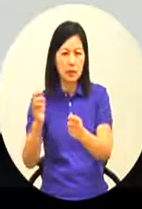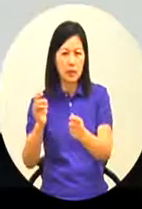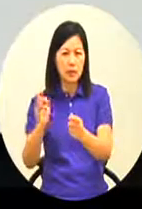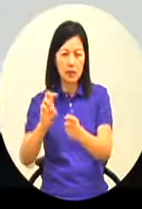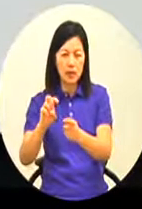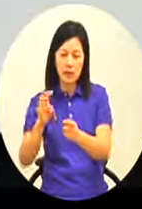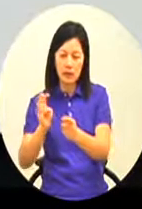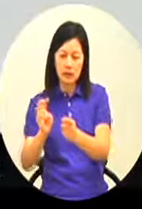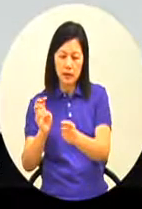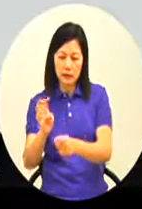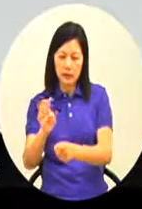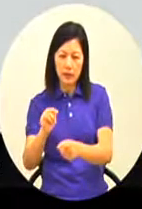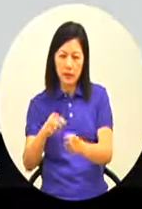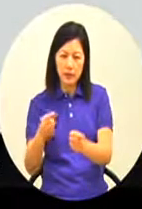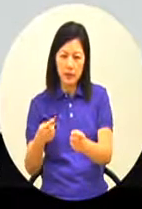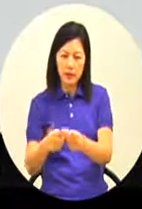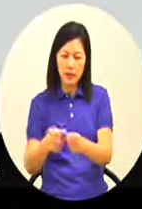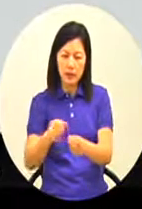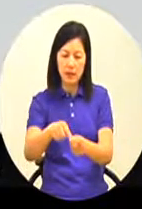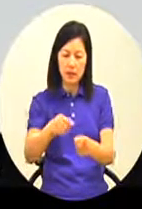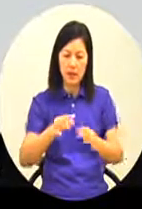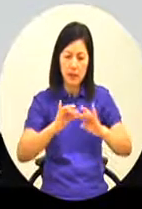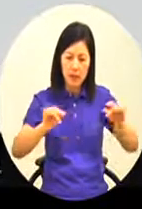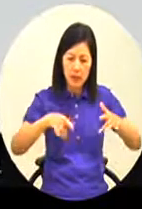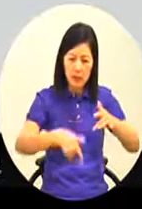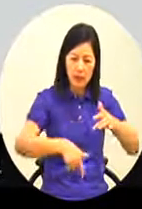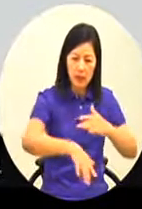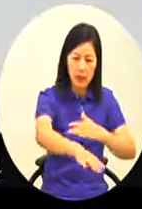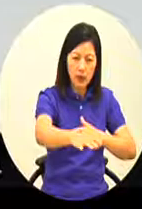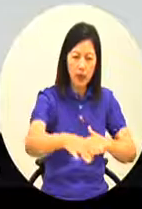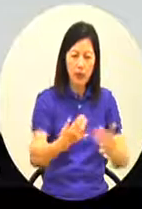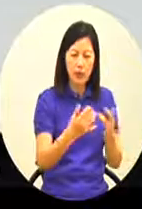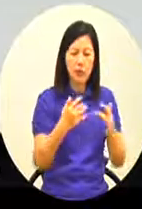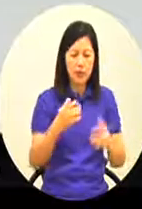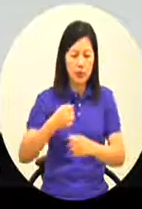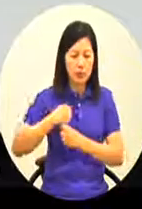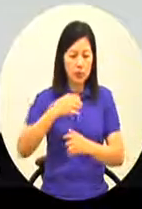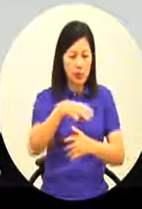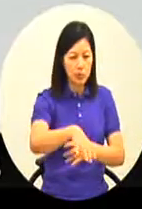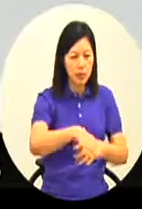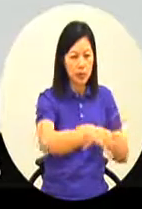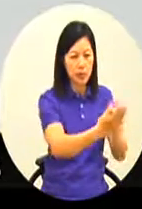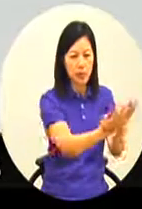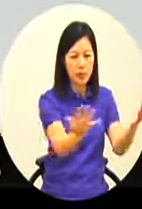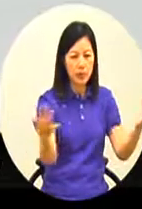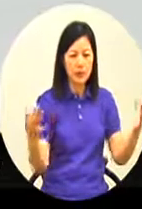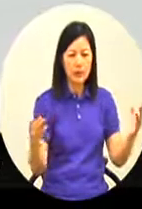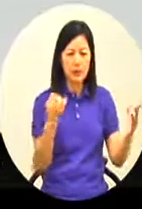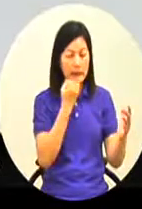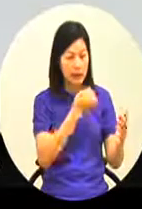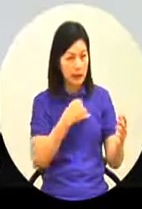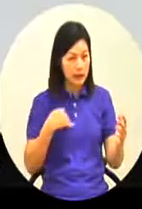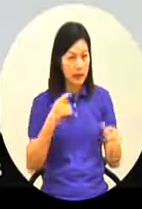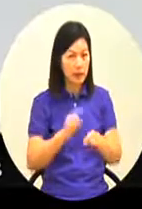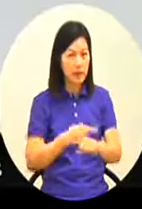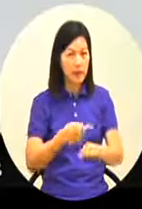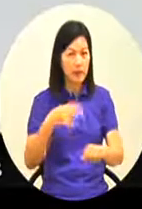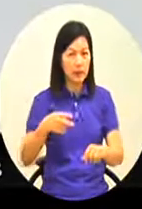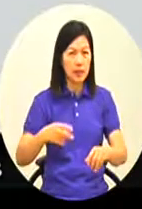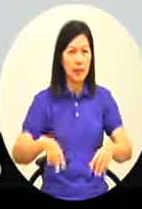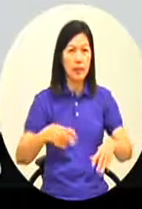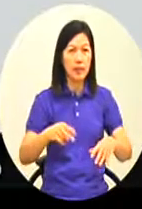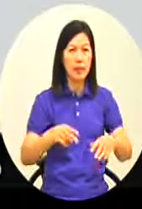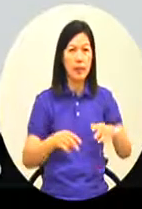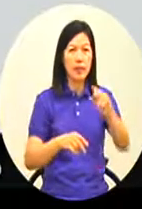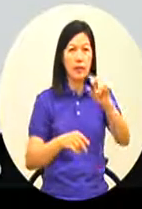个地下化的可能性，或者是沿着军区围墙旁边的可能性。那到了9月19号最新的进度，目